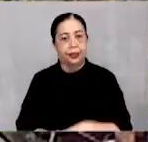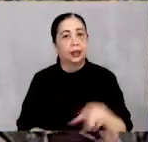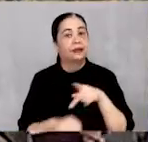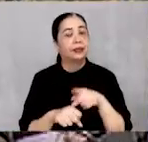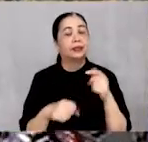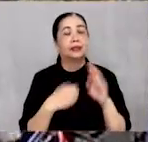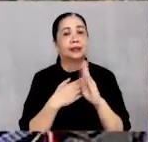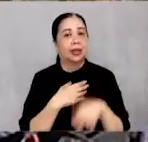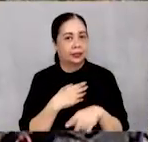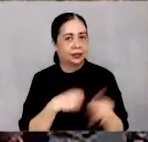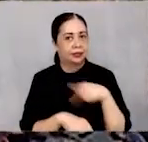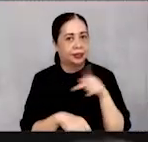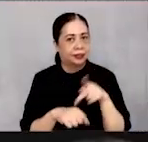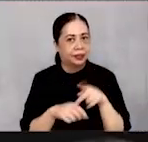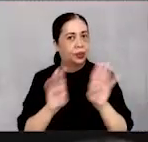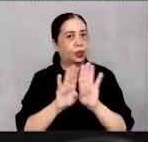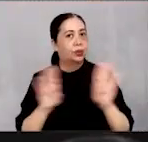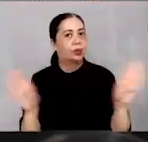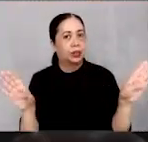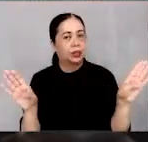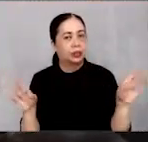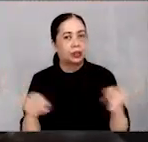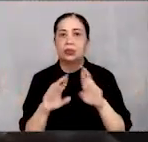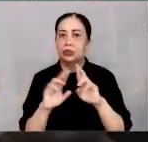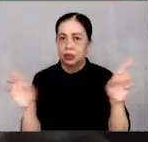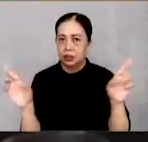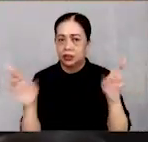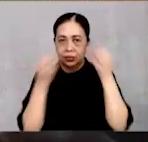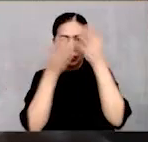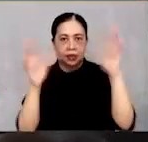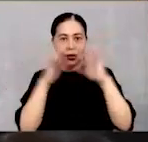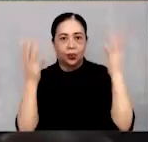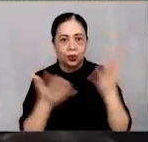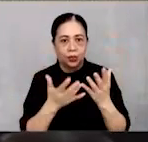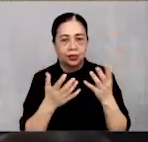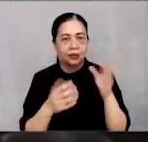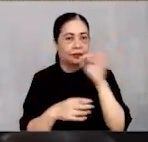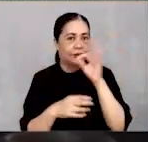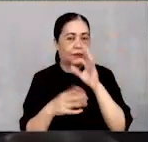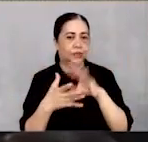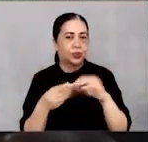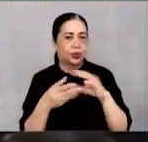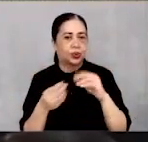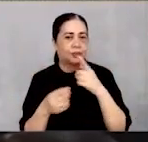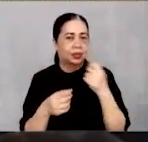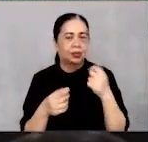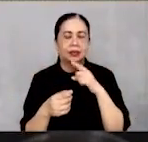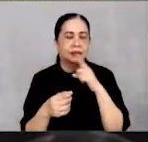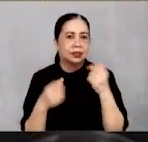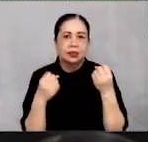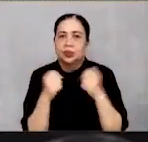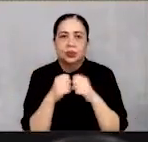The Philippines is open and ready to tell the world the Filipino story, because there are just so